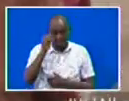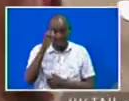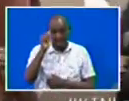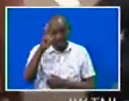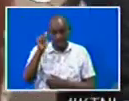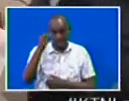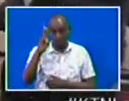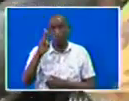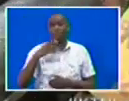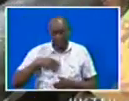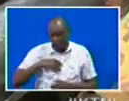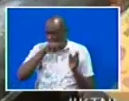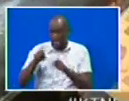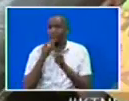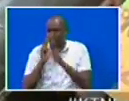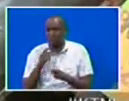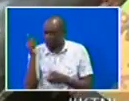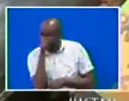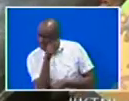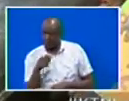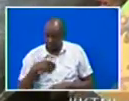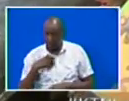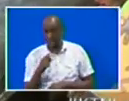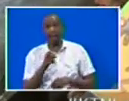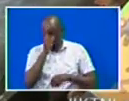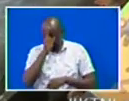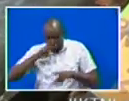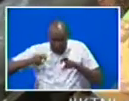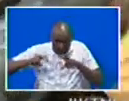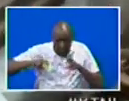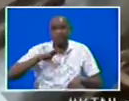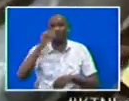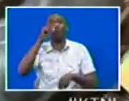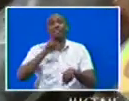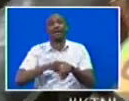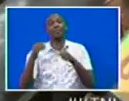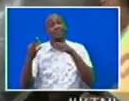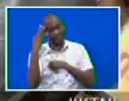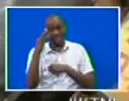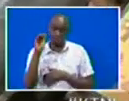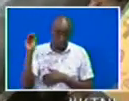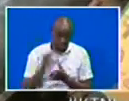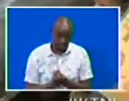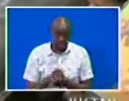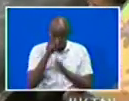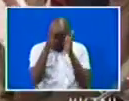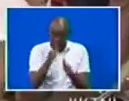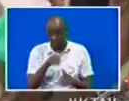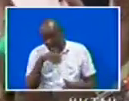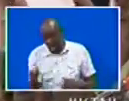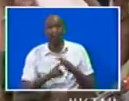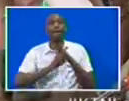walitoa ripoti kuhusiana na washukiwa hao kabla ya kuwasaka na kuwapata mwendo wa saa 9 leo hii. Mmoja wa washukiwa hao hata